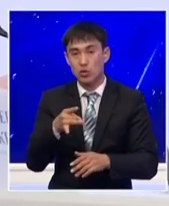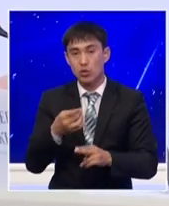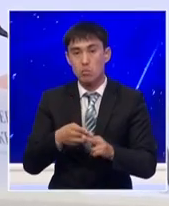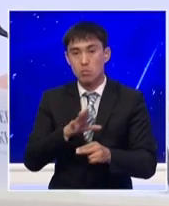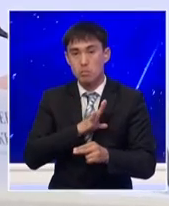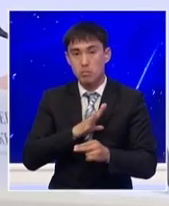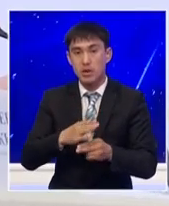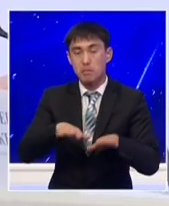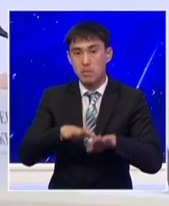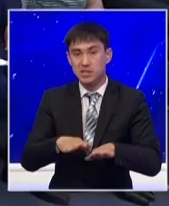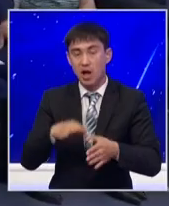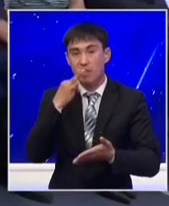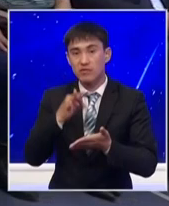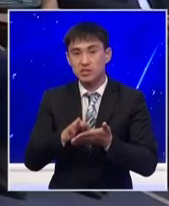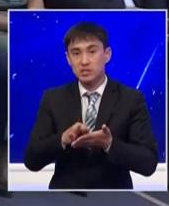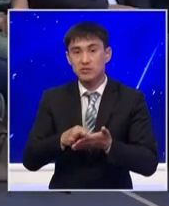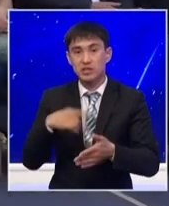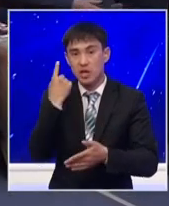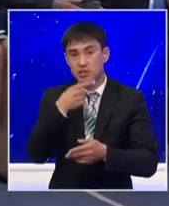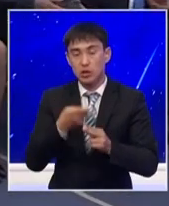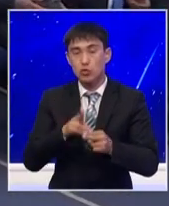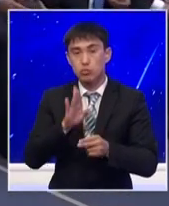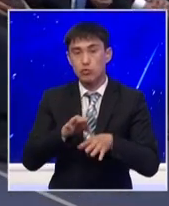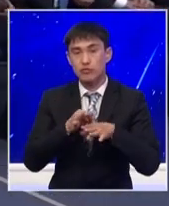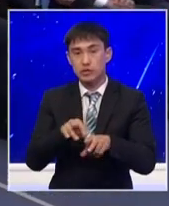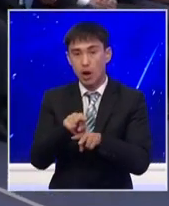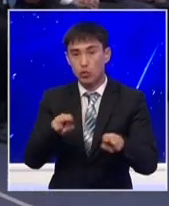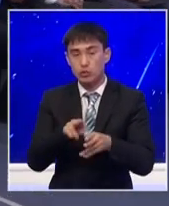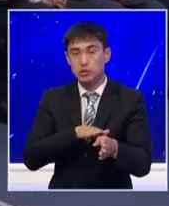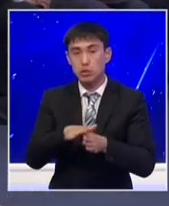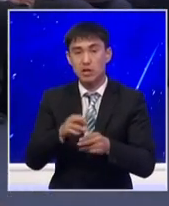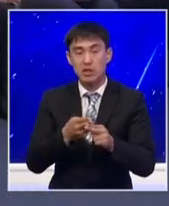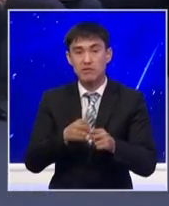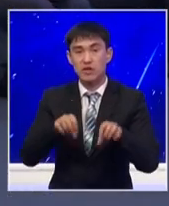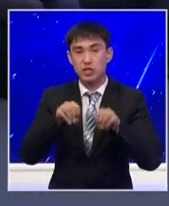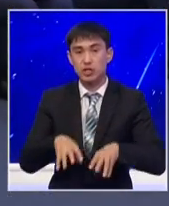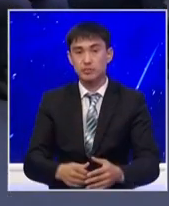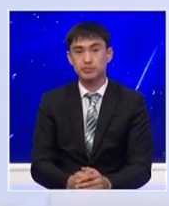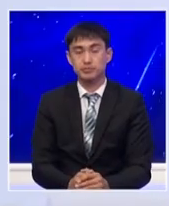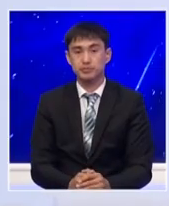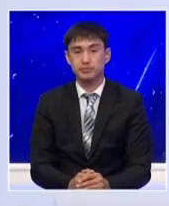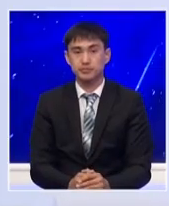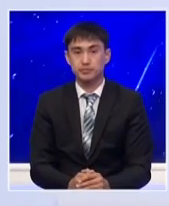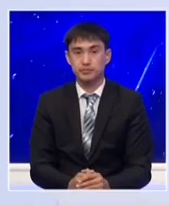Были обозначены и ответственные лица, которые будут вести контроль за исполнением данного решения.